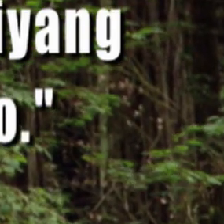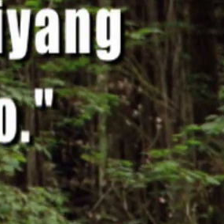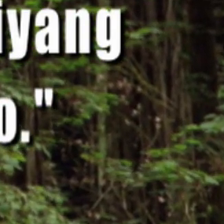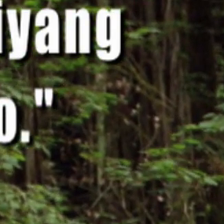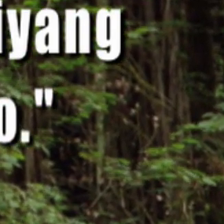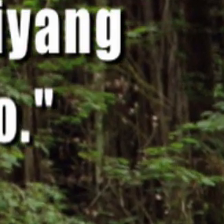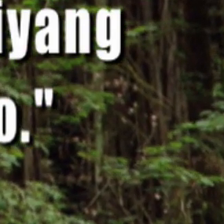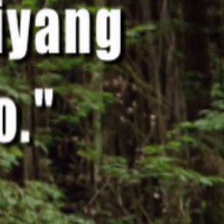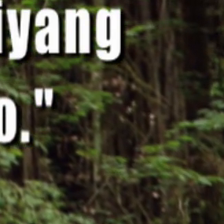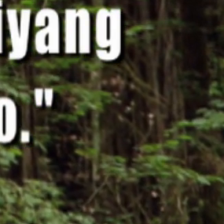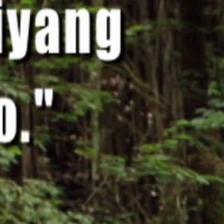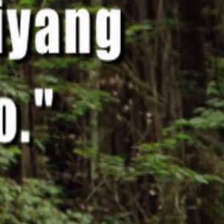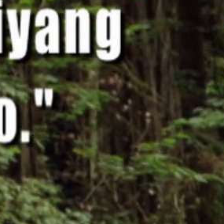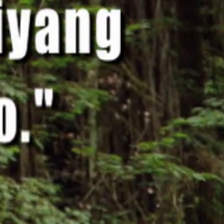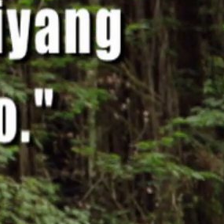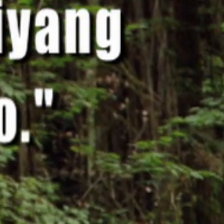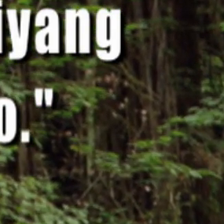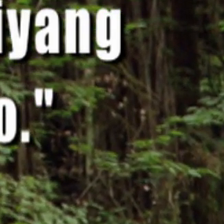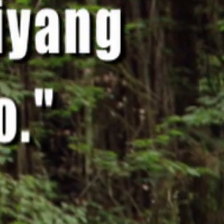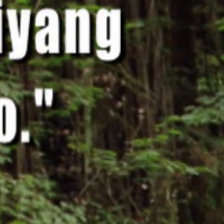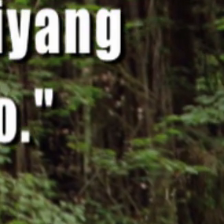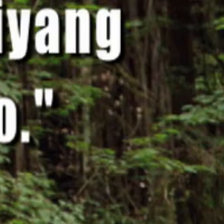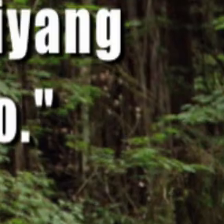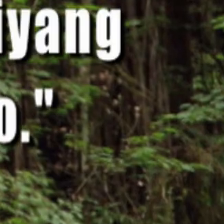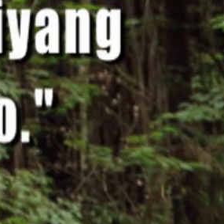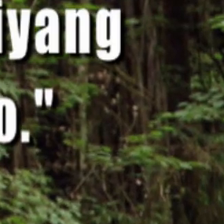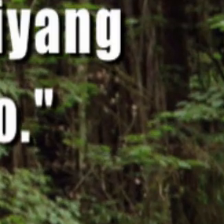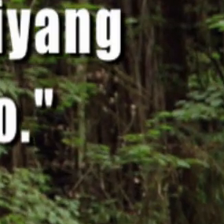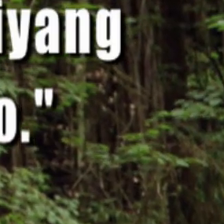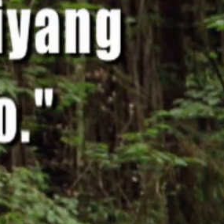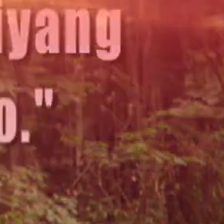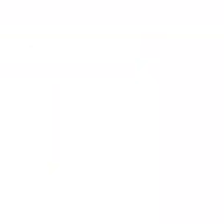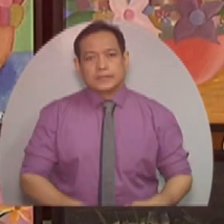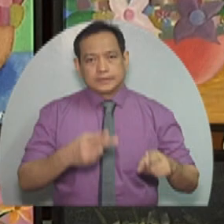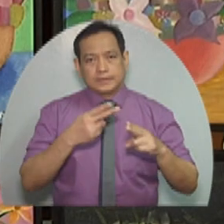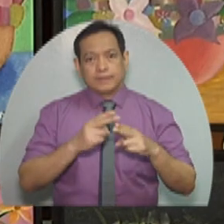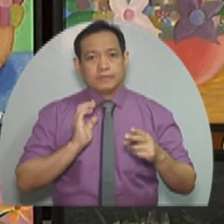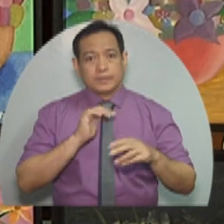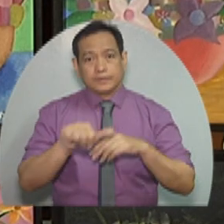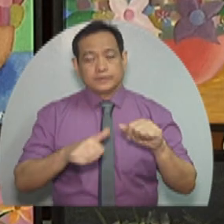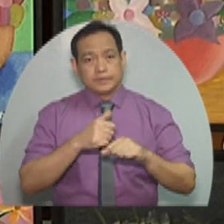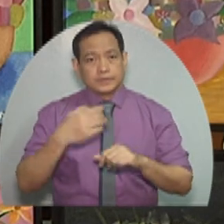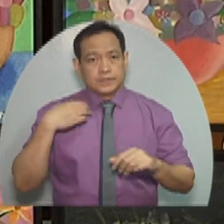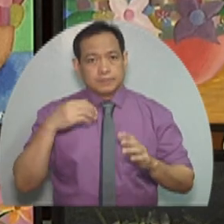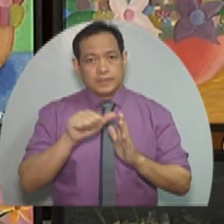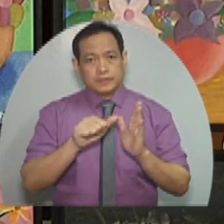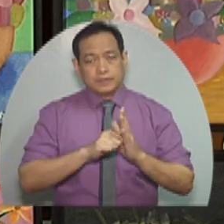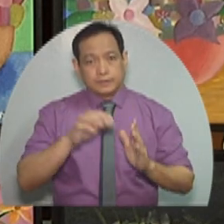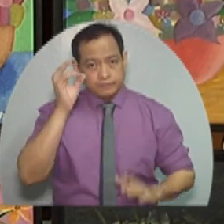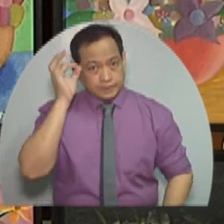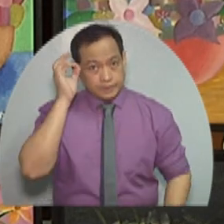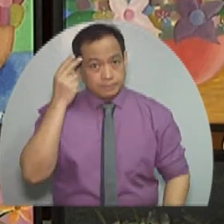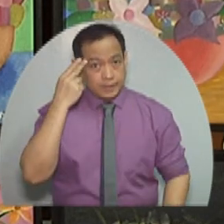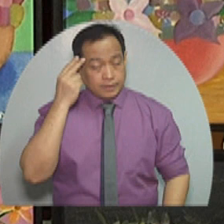kanya ang buhay at ang buhay ay siyang ilaw ng mga tao. Sa ngala ng aming Foundation Chairman, si Attorney